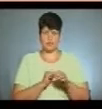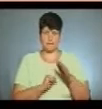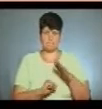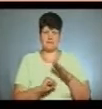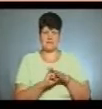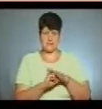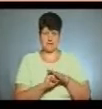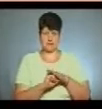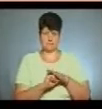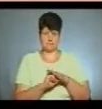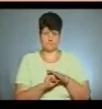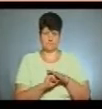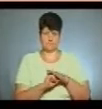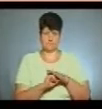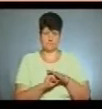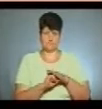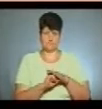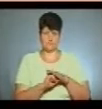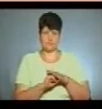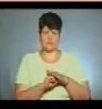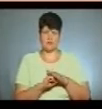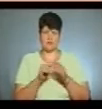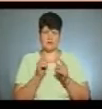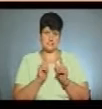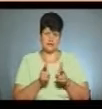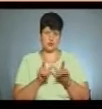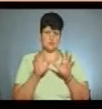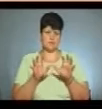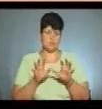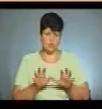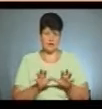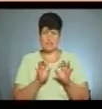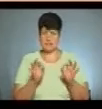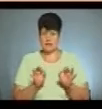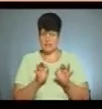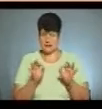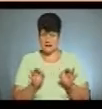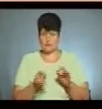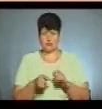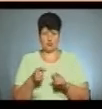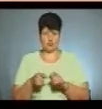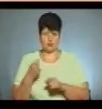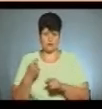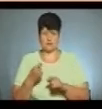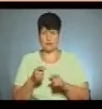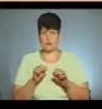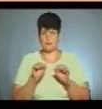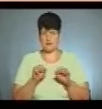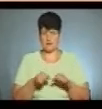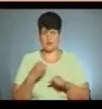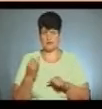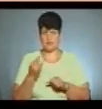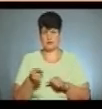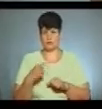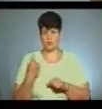підставі правових норм та відповідно до чинного законодавства. Та жодним чином не порушує права та інтереси Тернопільської